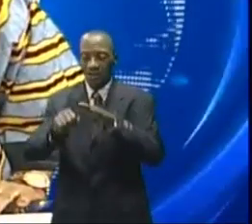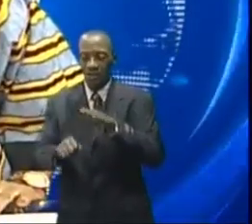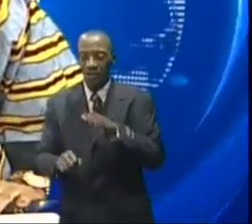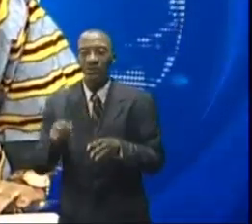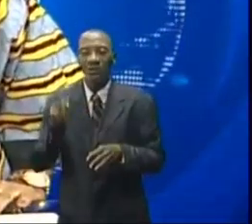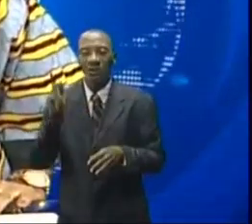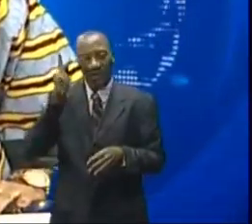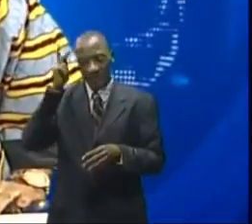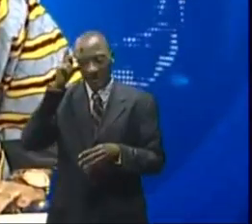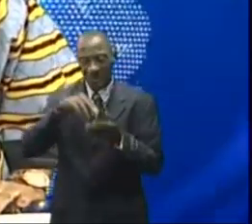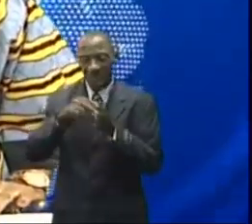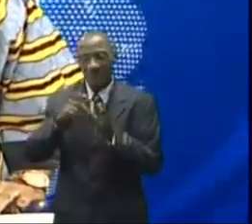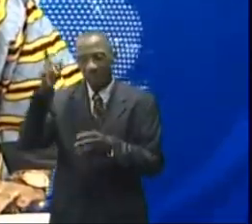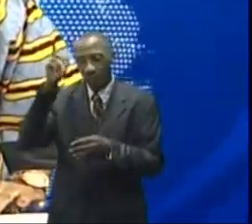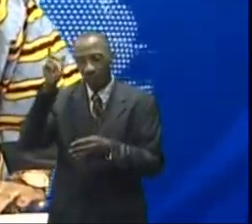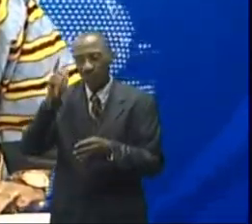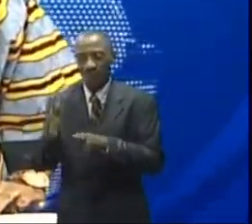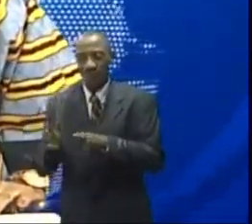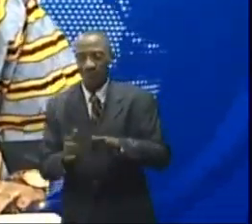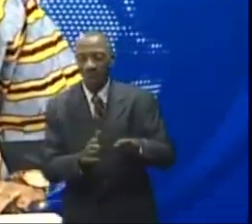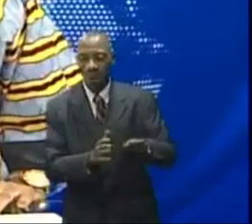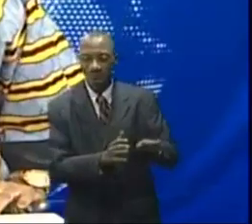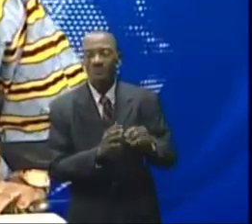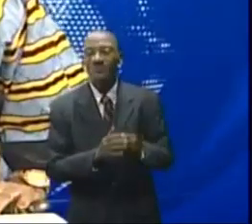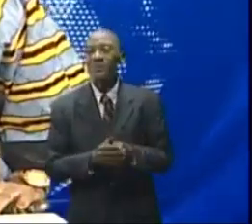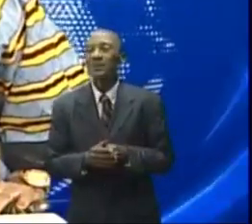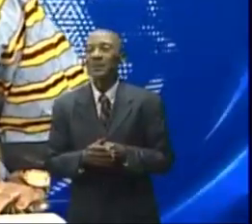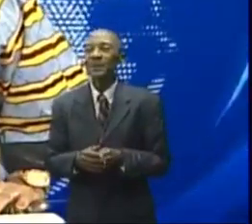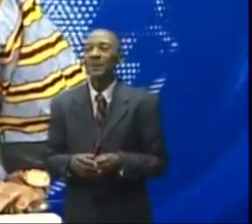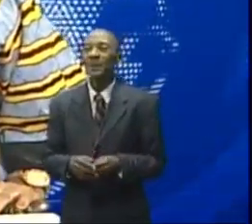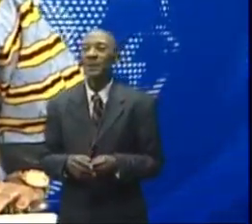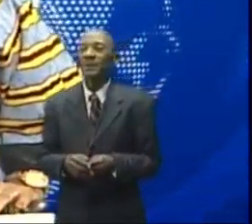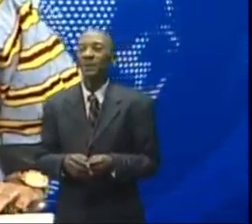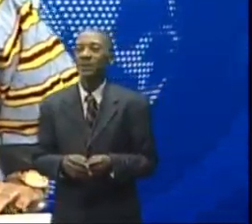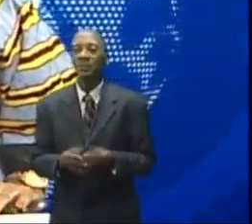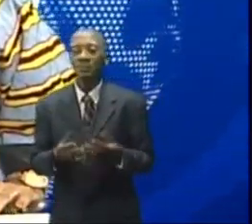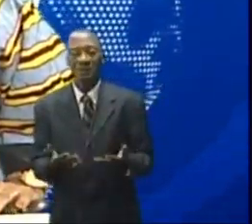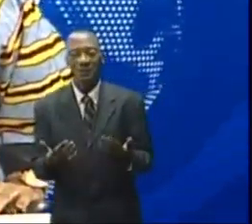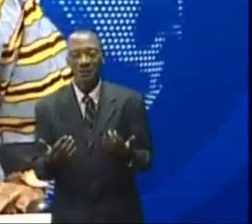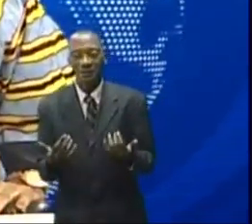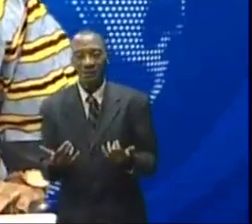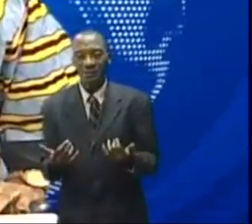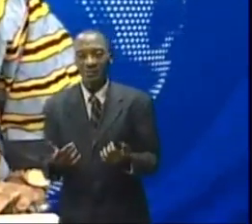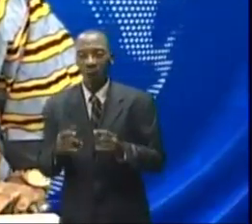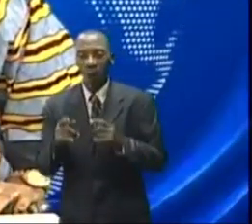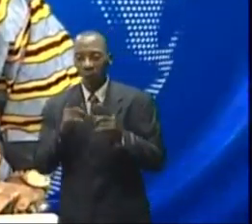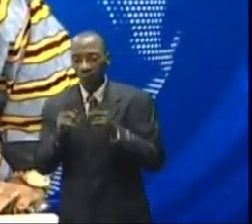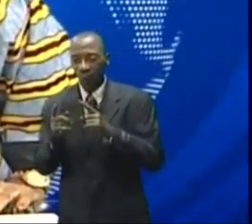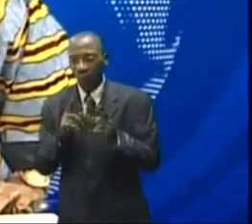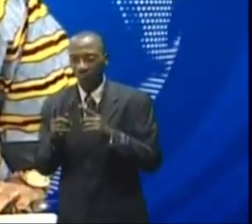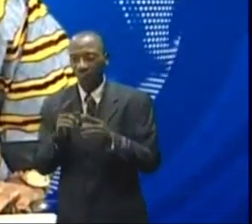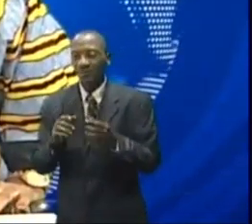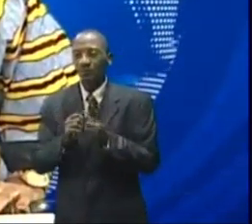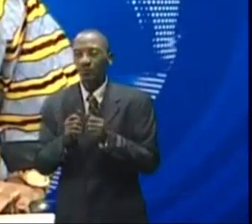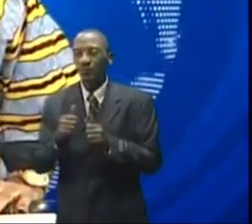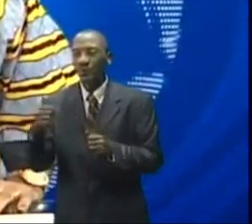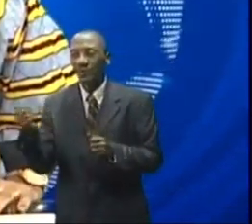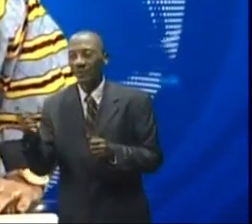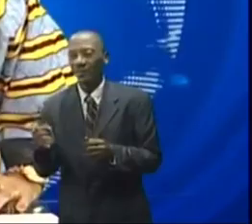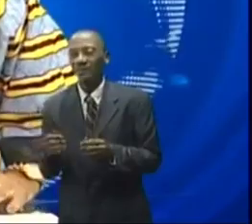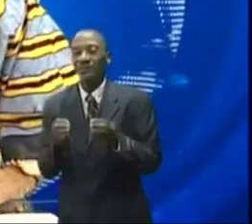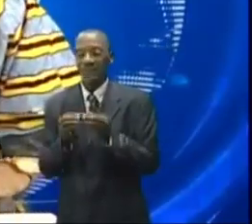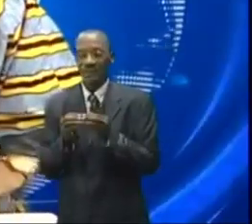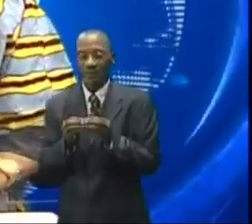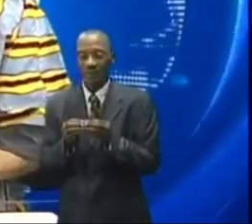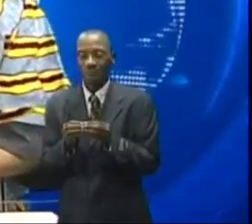commission mixte pour la promotion du tourisme entre la RDC et la Côte d'Ivoire, c'est ce qui ressort de la discussion entre le ministre du